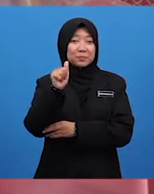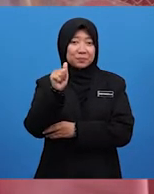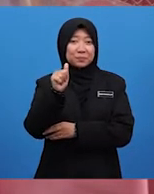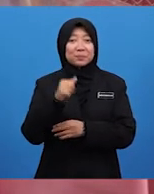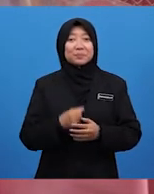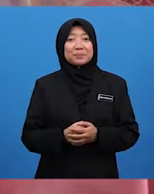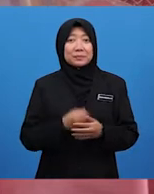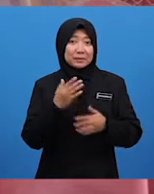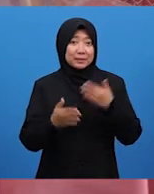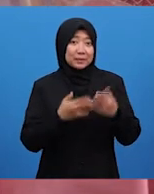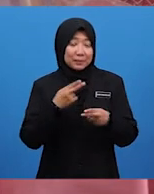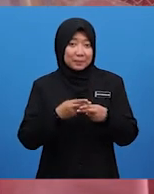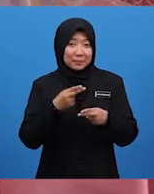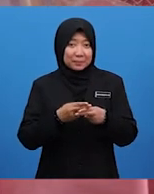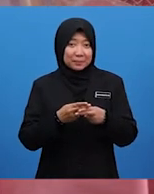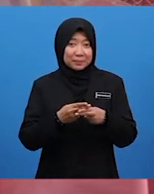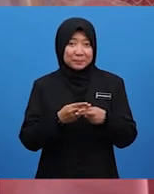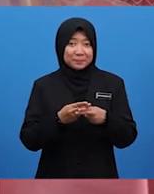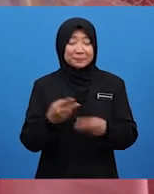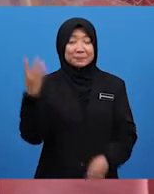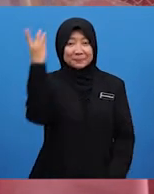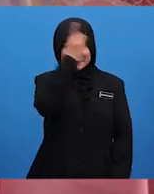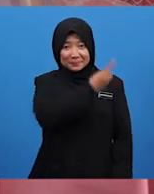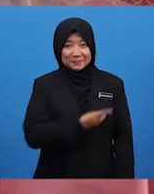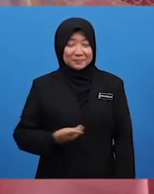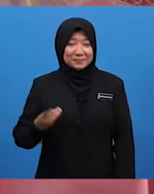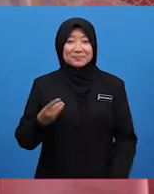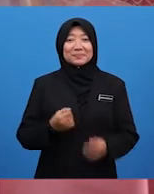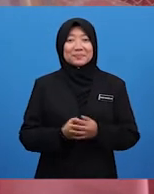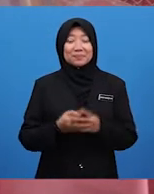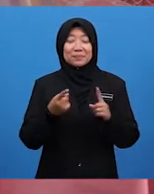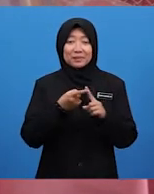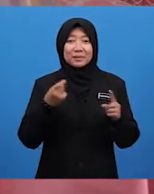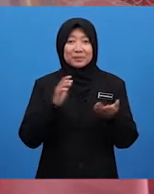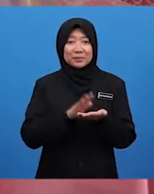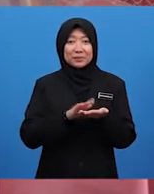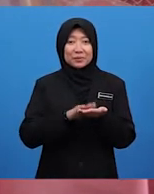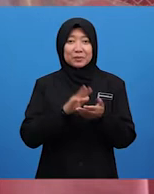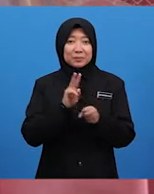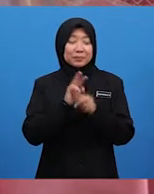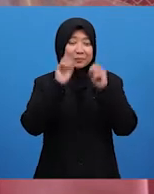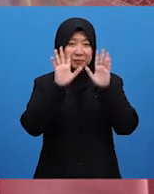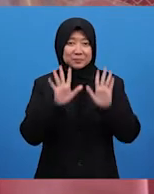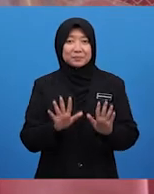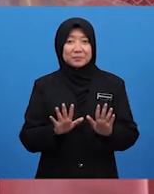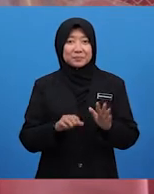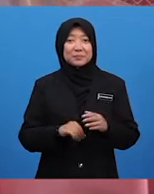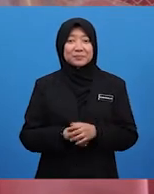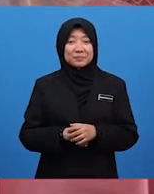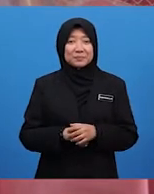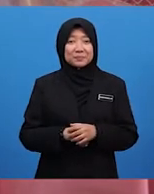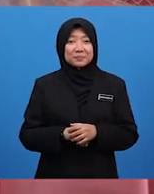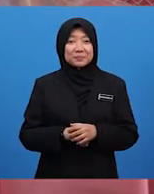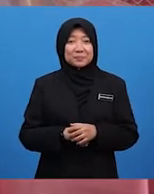Safihi. Isyarat nama cikgu D. Dari Sekolah Menengah Pendidikan Khas Vocational